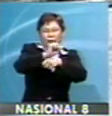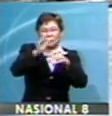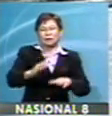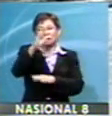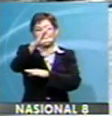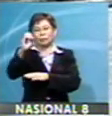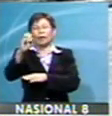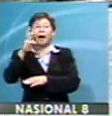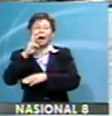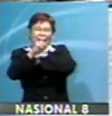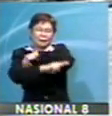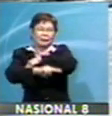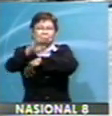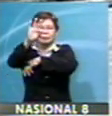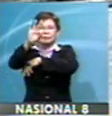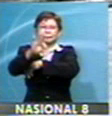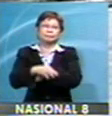Syarikat air Negeri